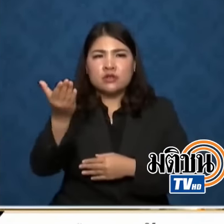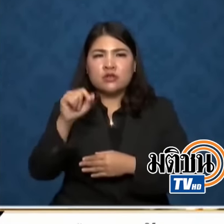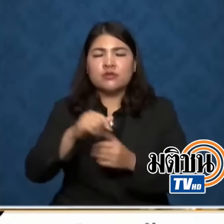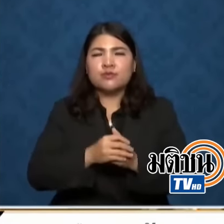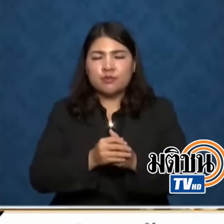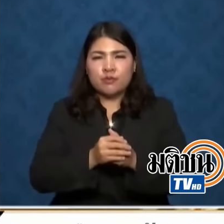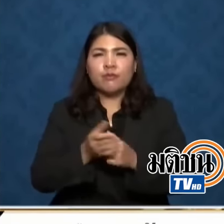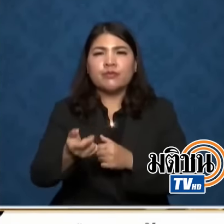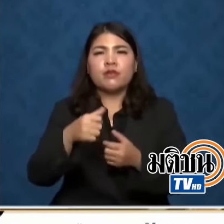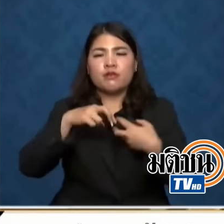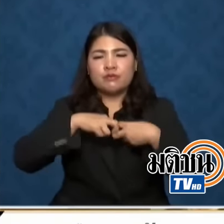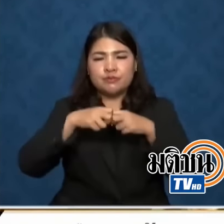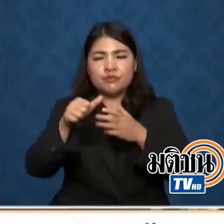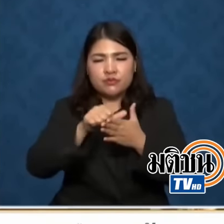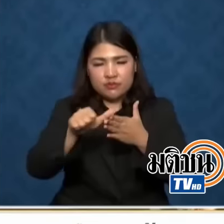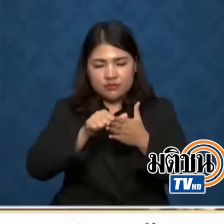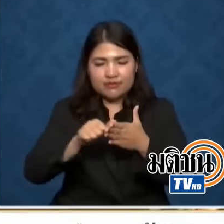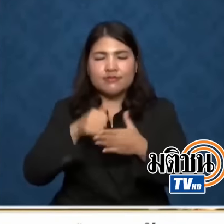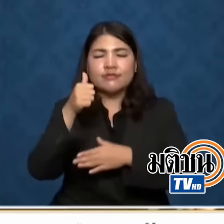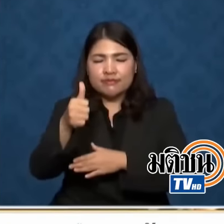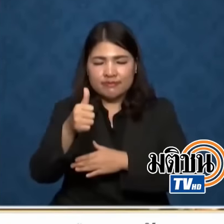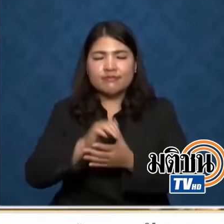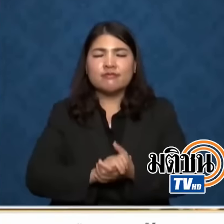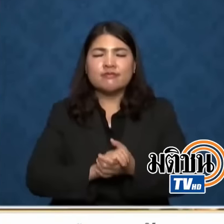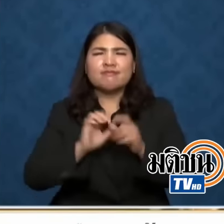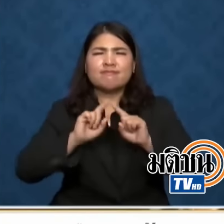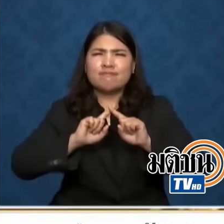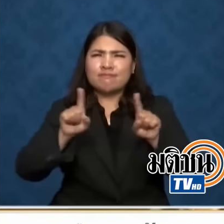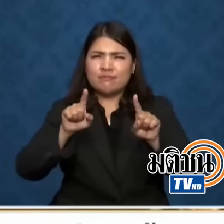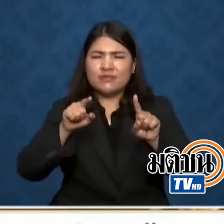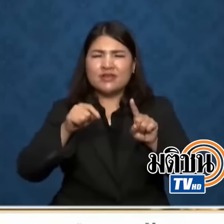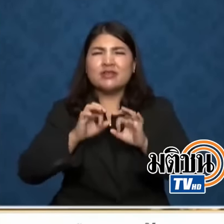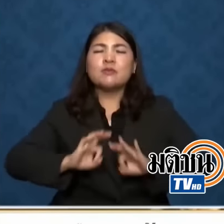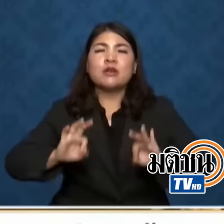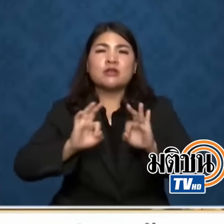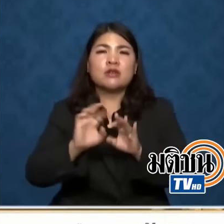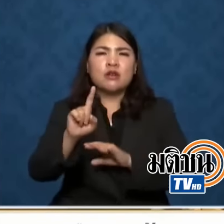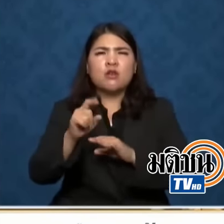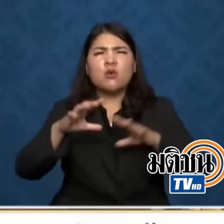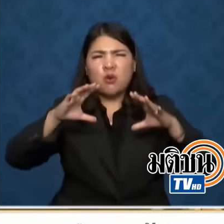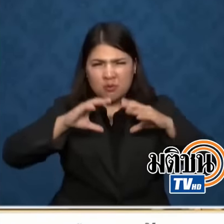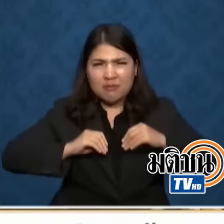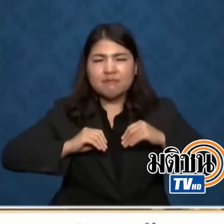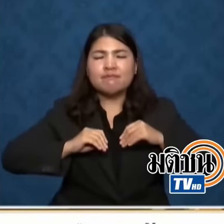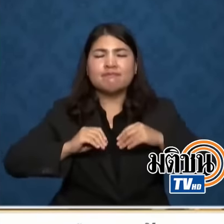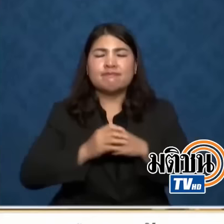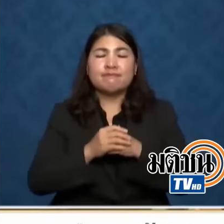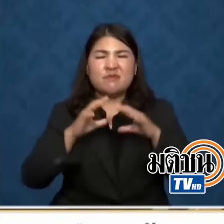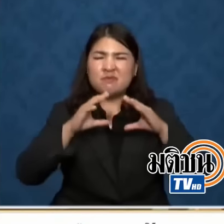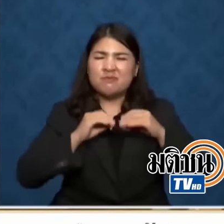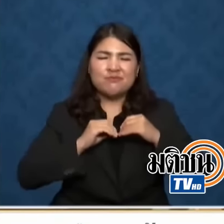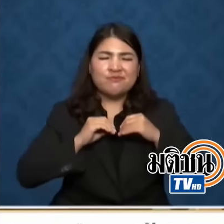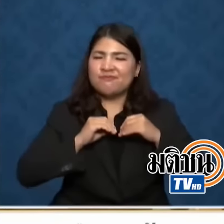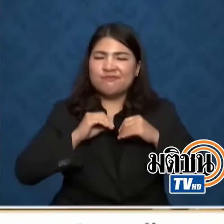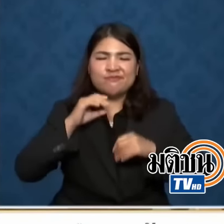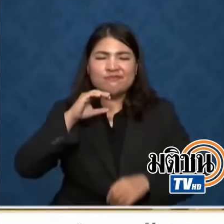ามารถไปแก้ไขปัญหาได้ในท้ายที่สุดค่ะแต่ว่าต้องยอมรับว่ามันค่อนข้างเละเทะน